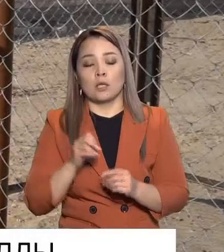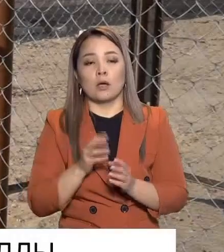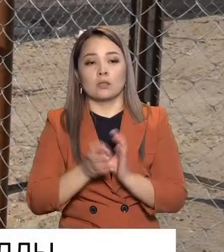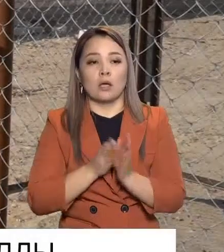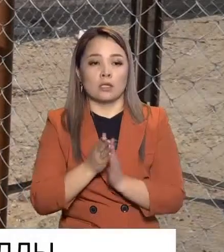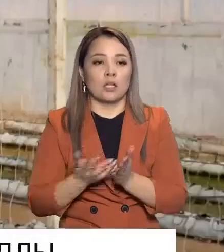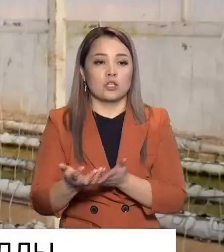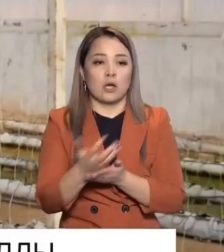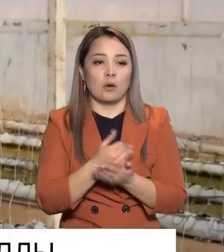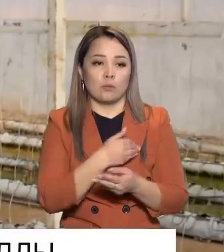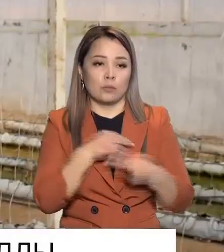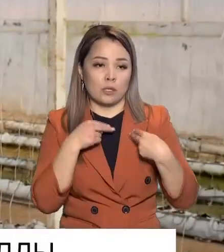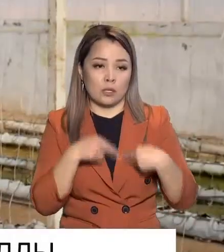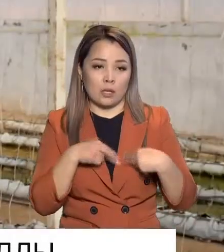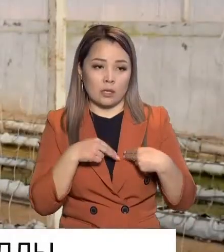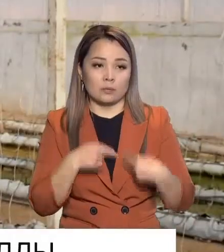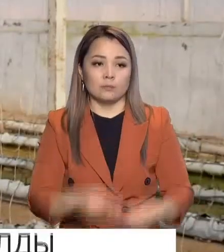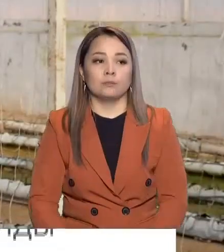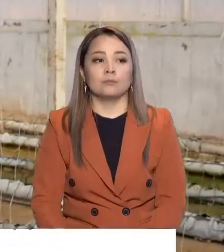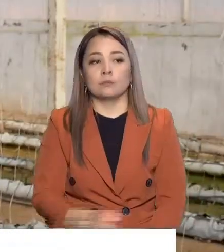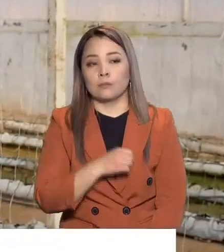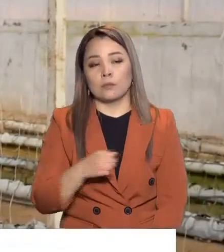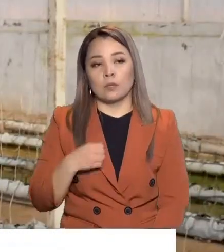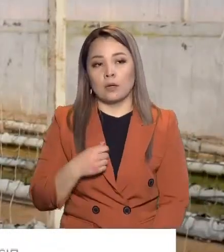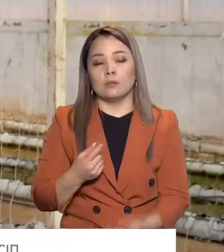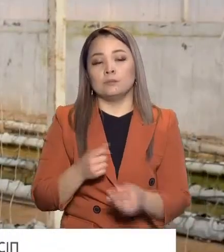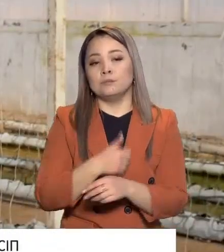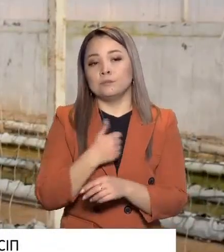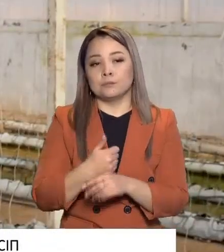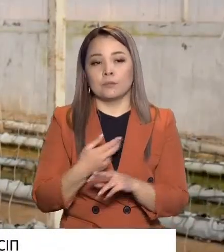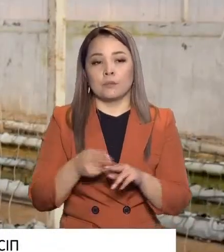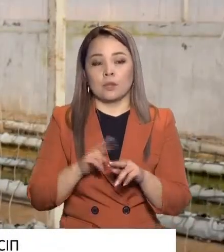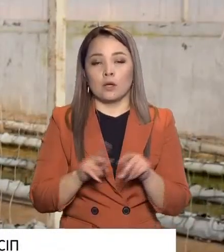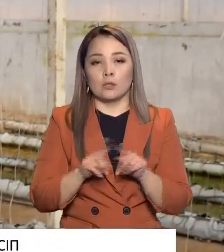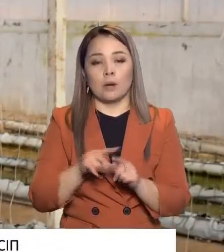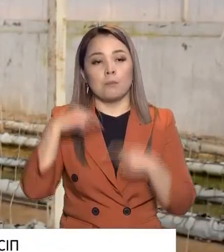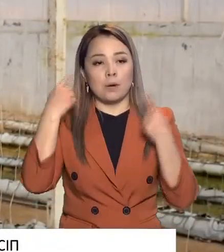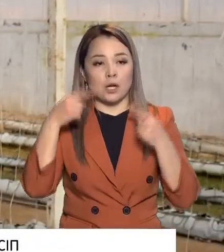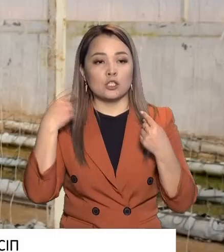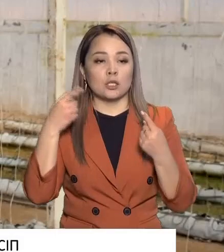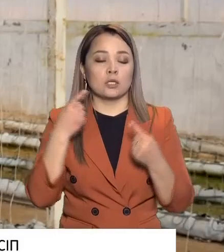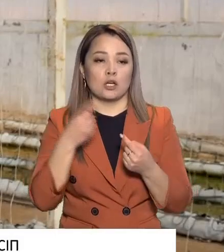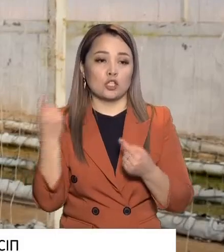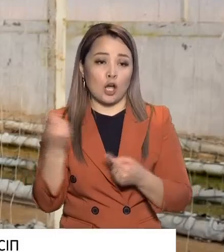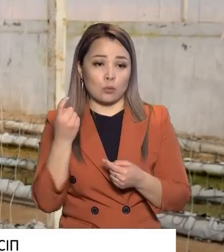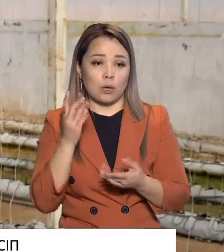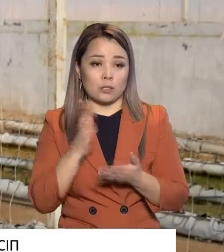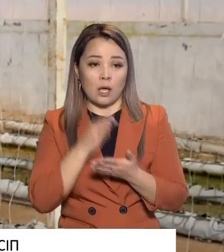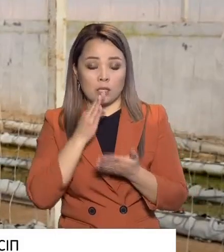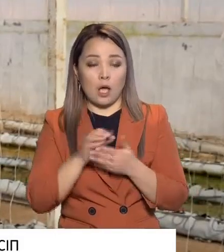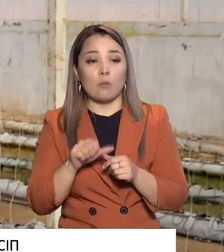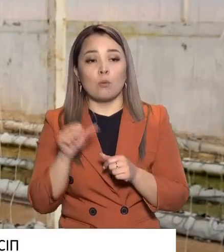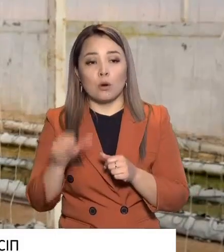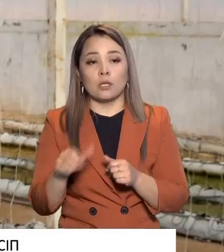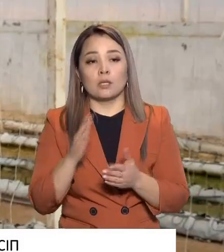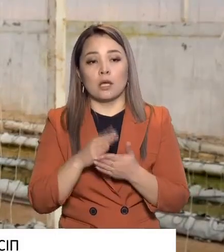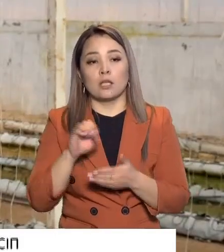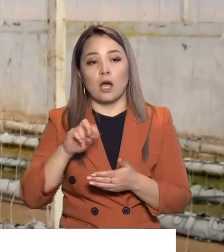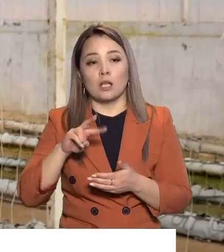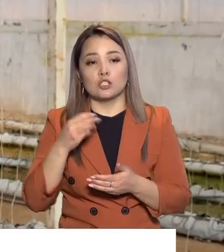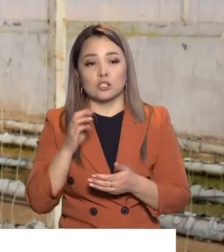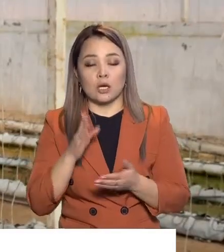жинауды жоспарлап отыр. Ауданымыздың ең басты кәсіп саласы ол мал шаруашылығы болып табылады. Одан бөлек Таушық ауылы